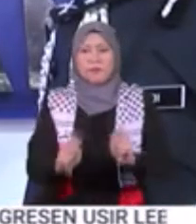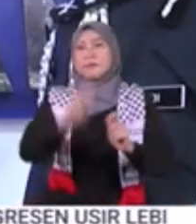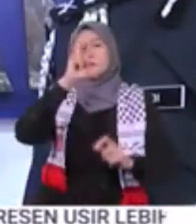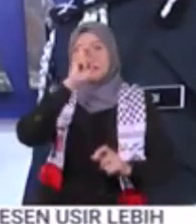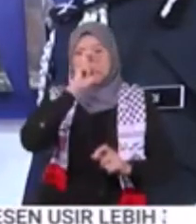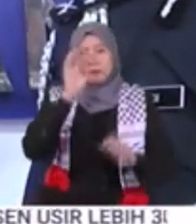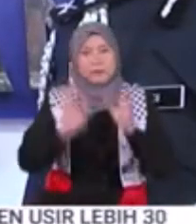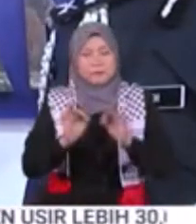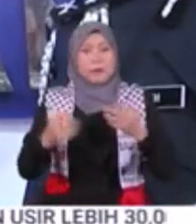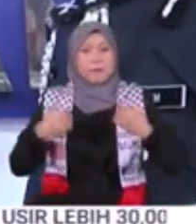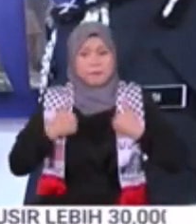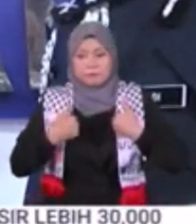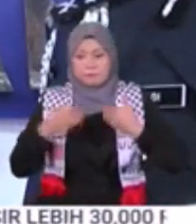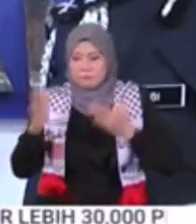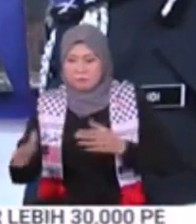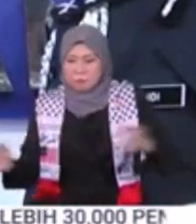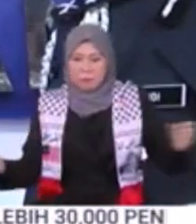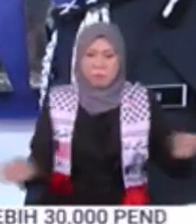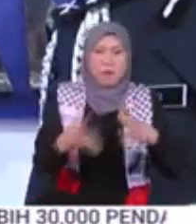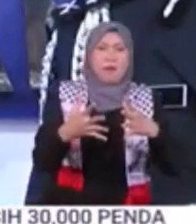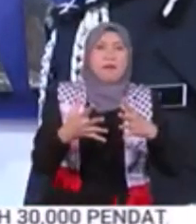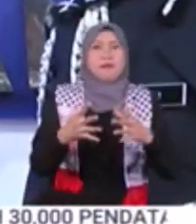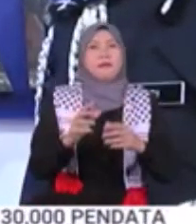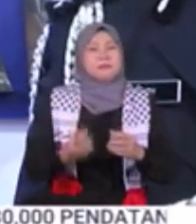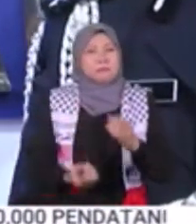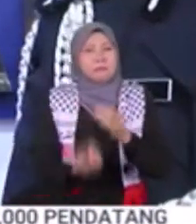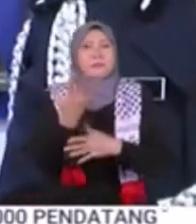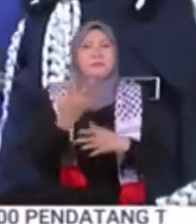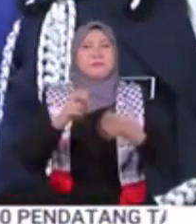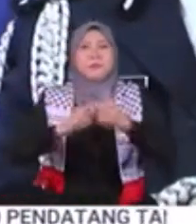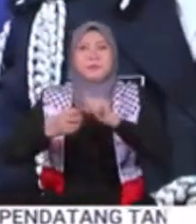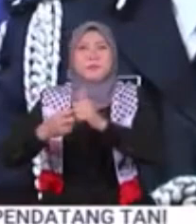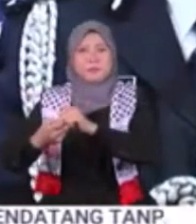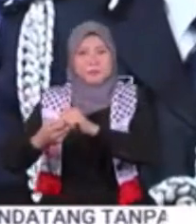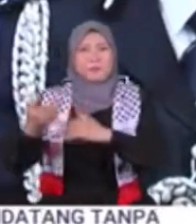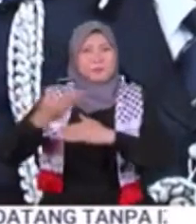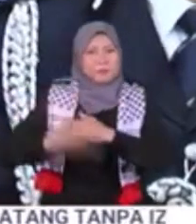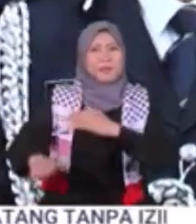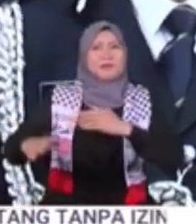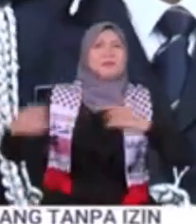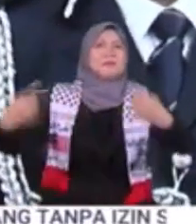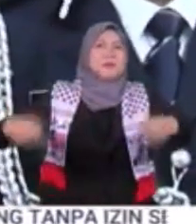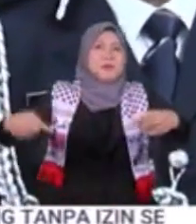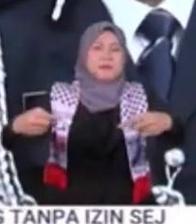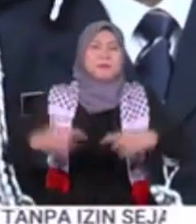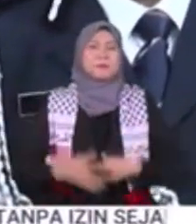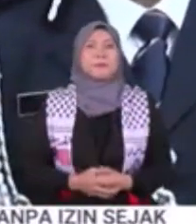jika ada mana-mana pihak cuba menimbulkan apa-apa insiden. Khasnya selepas perlawanan.